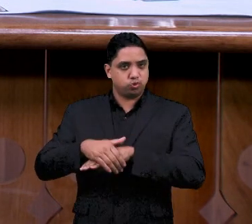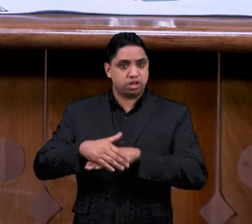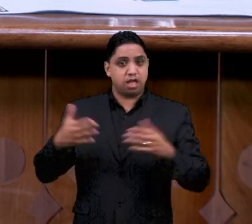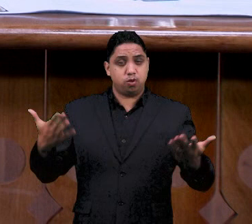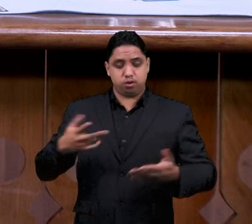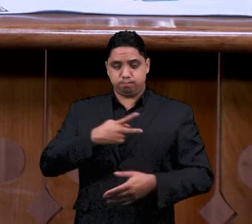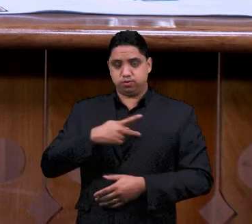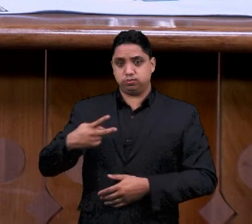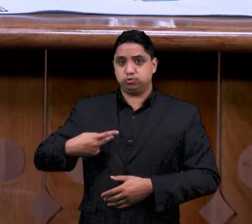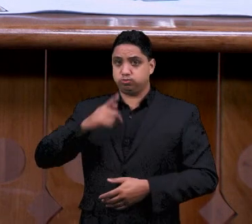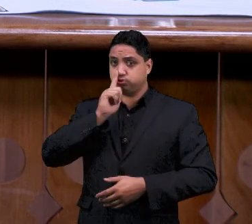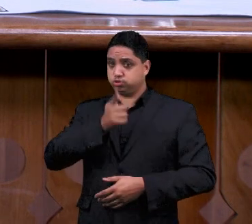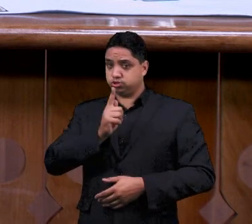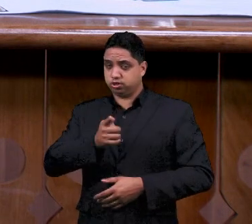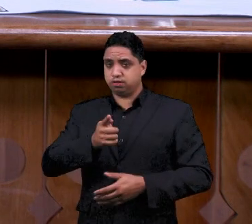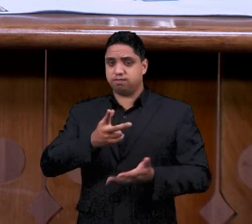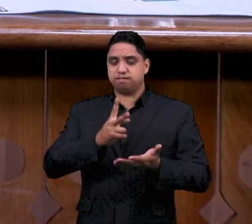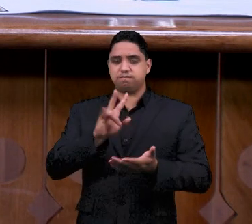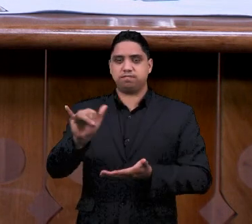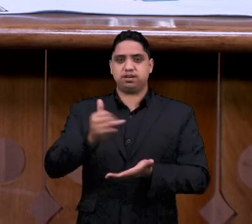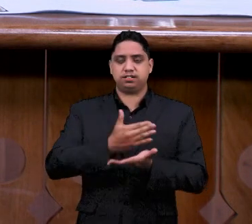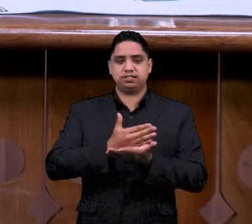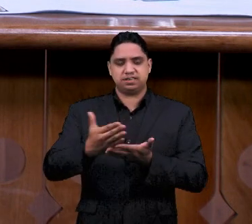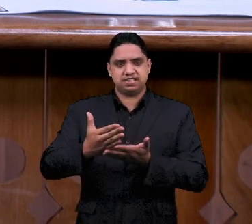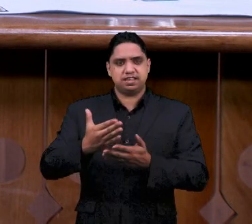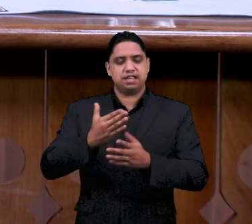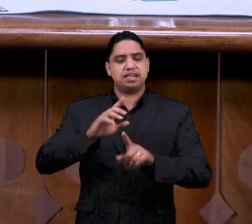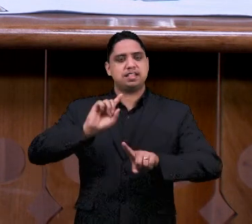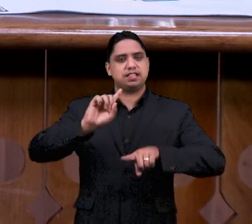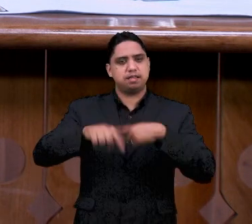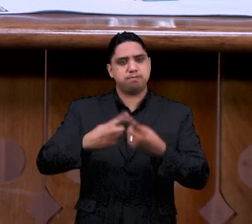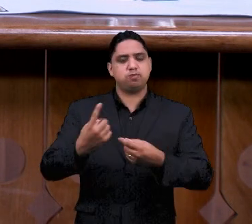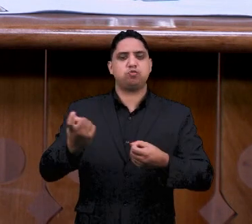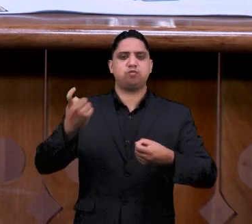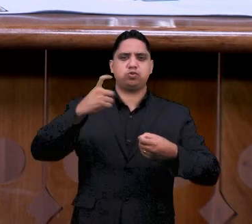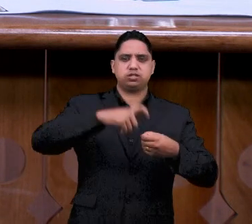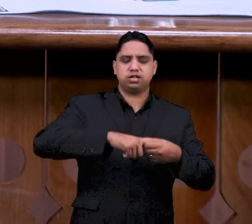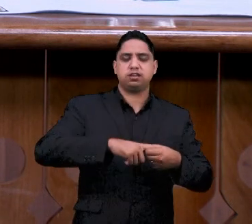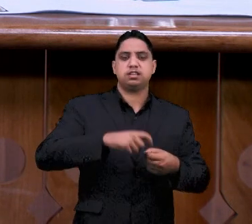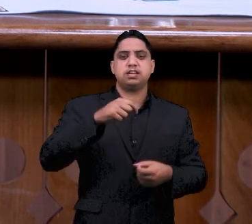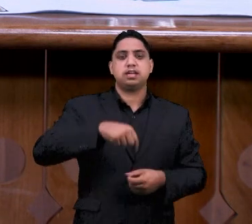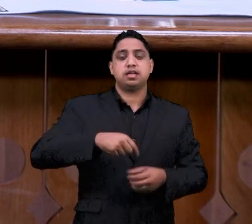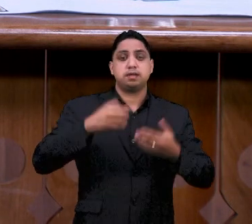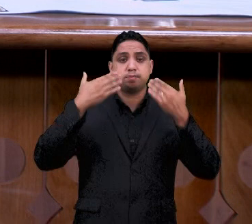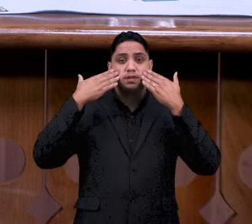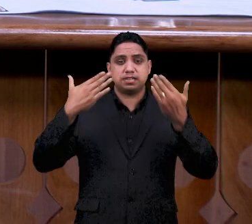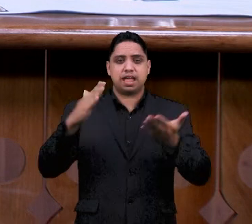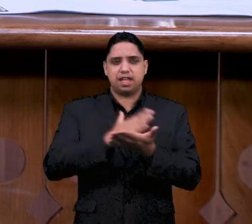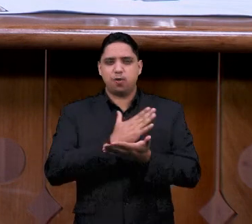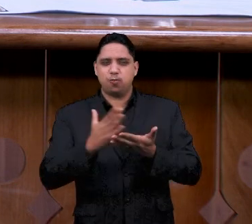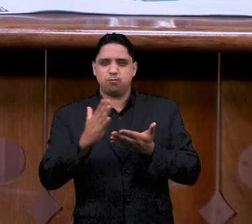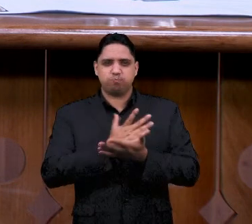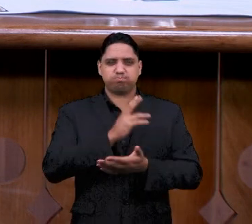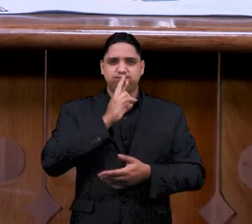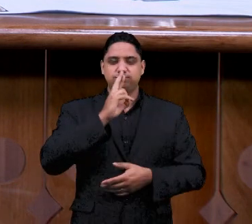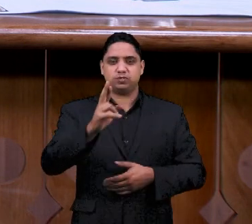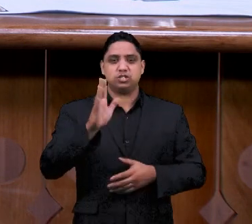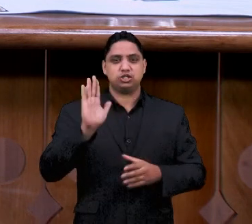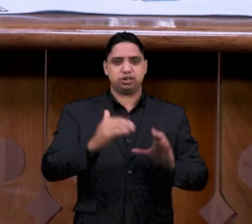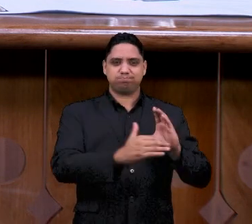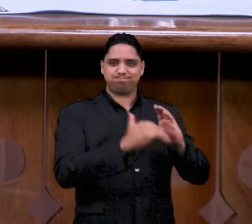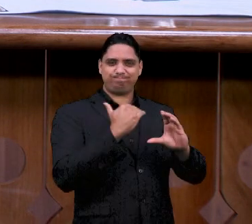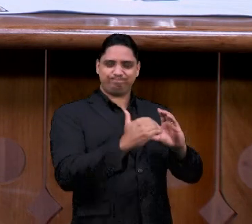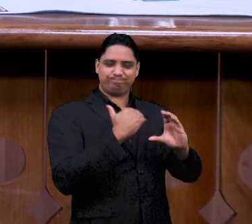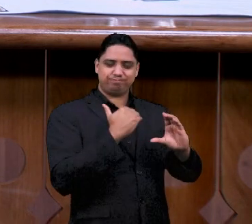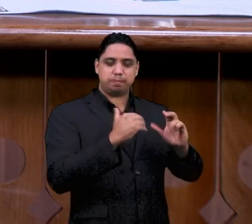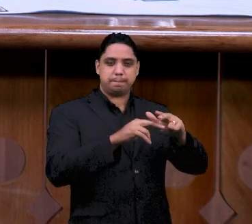sur le cri de la minuit. Et nous allons donc, à partir de maintenant, nous allons passer la parole au pasteur Jedetti qui va commencer